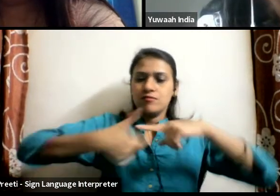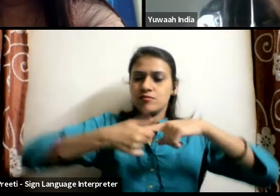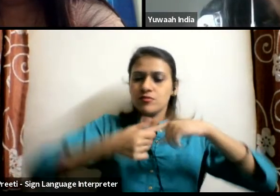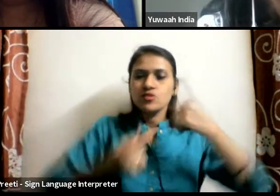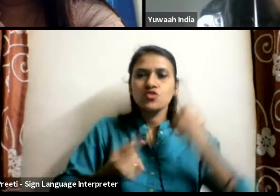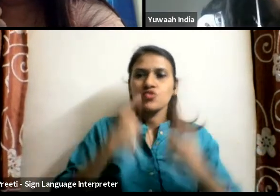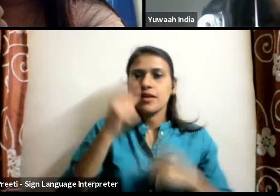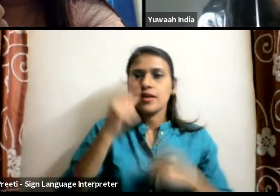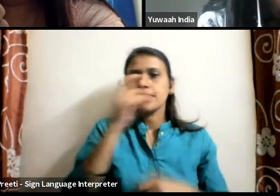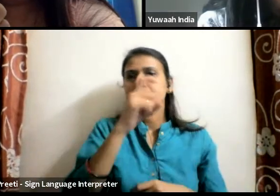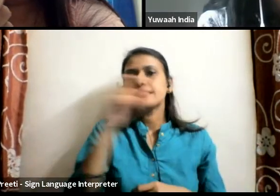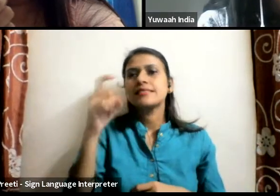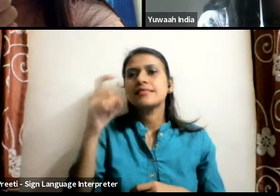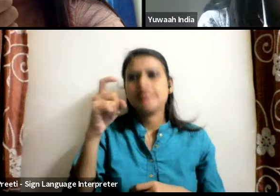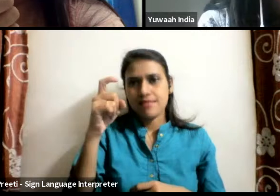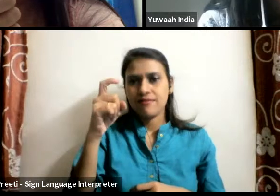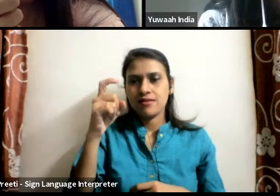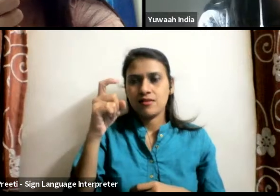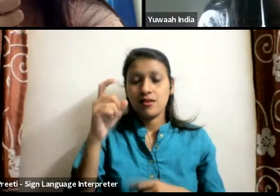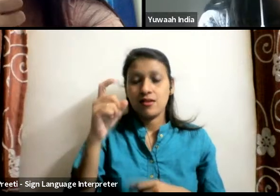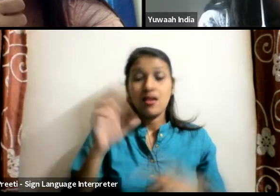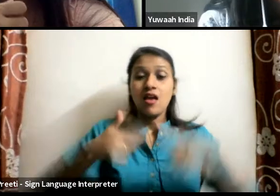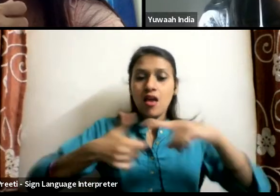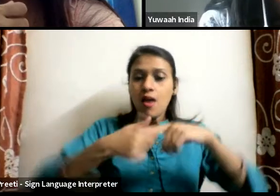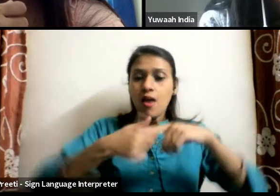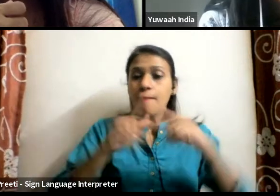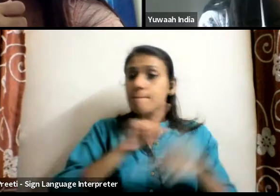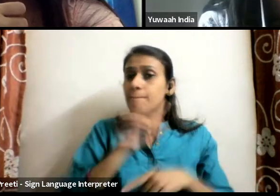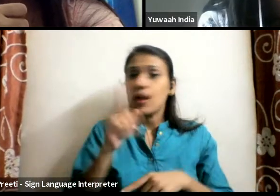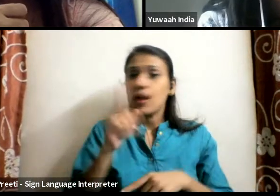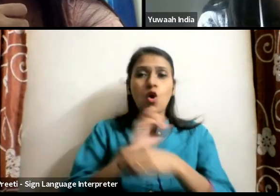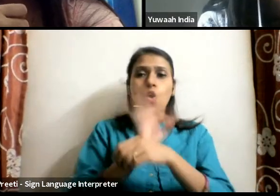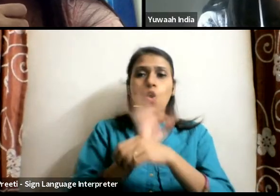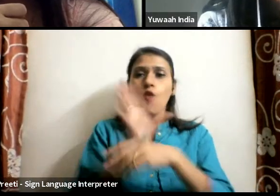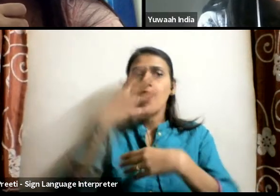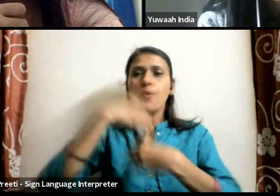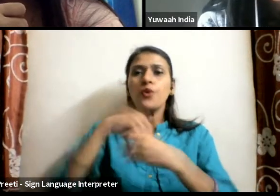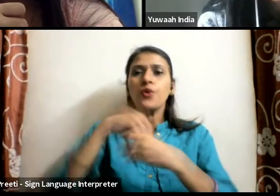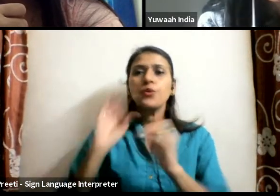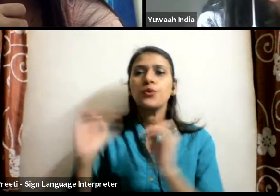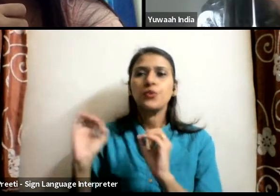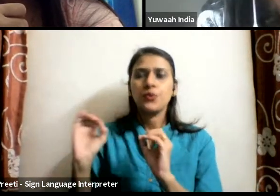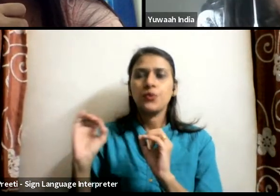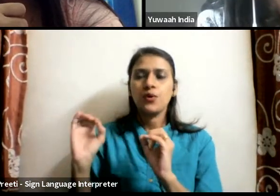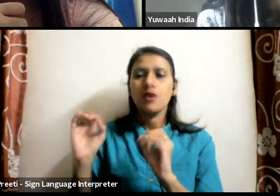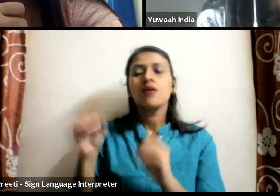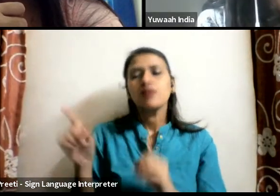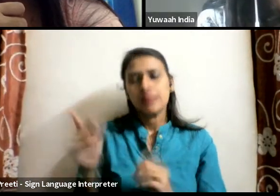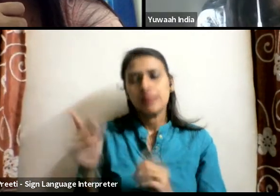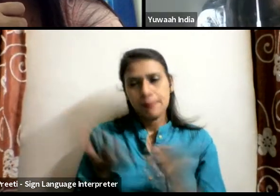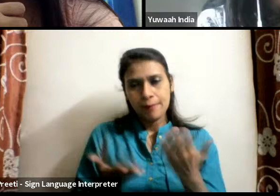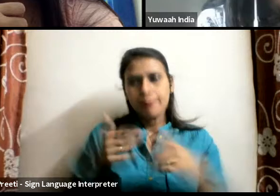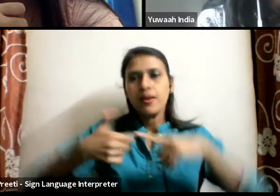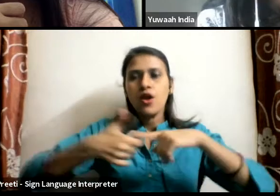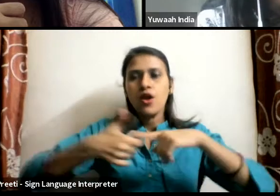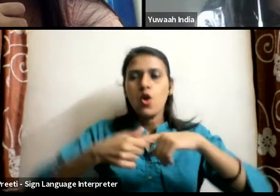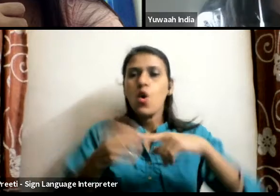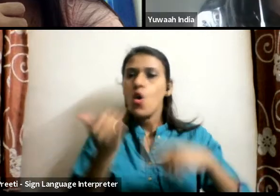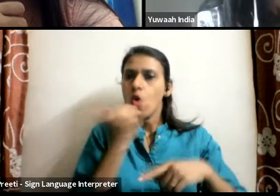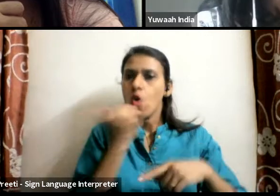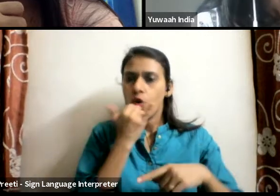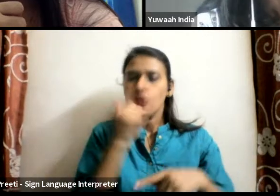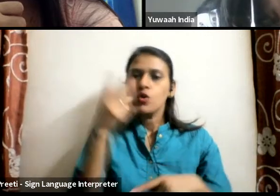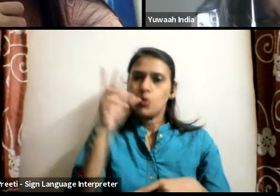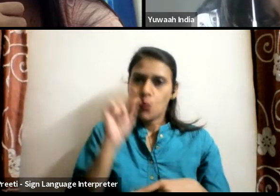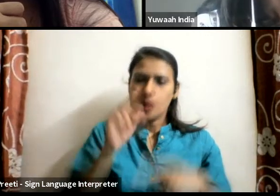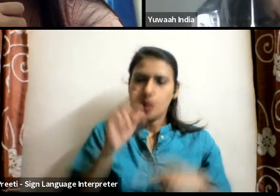काफी अनयूजुअल रीडिंग है। यस। जस्ट आई थिंक वन लास्ट क्वेश्चन और हम क्लोज कर देंगे।